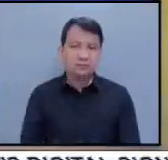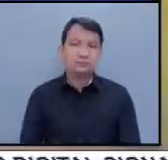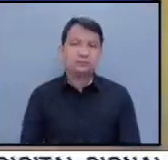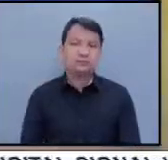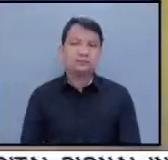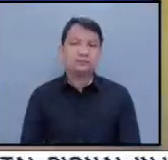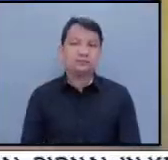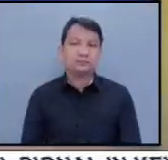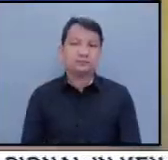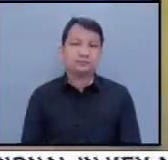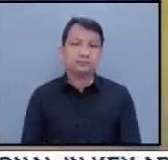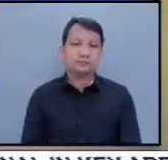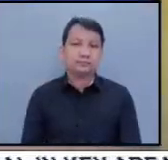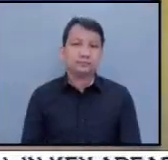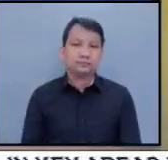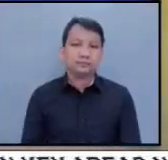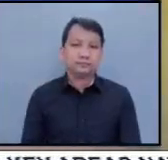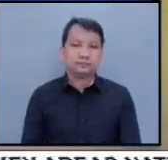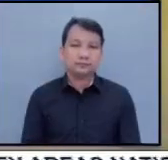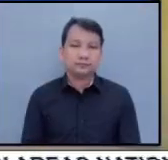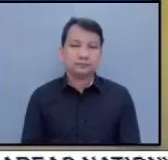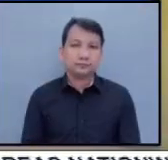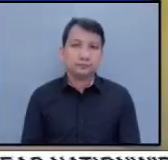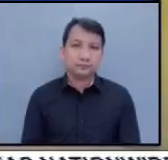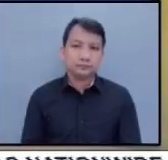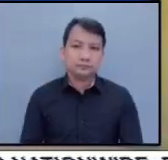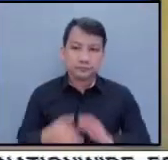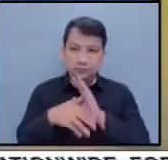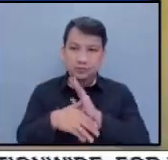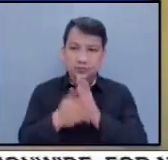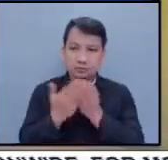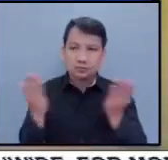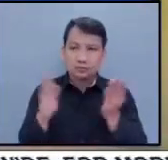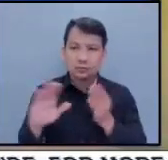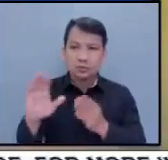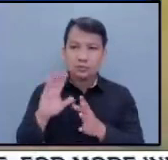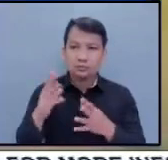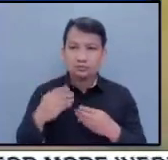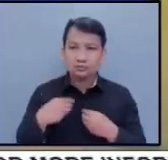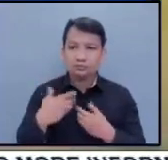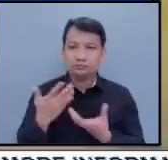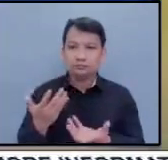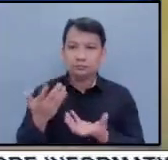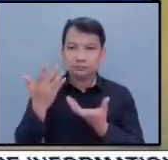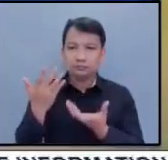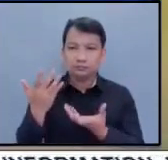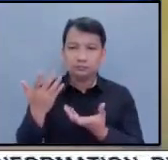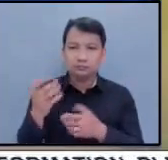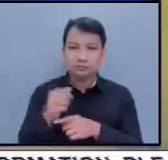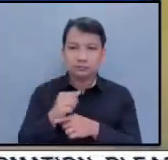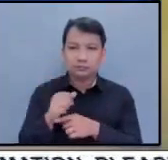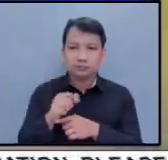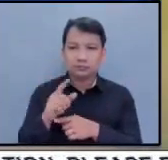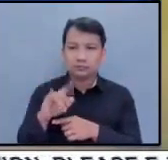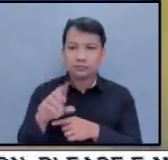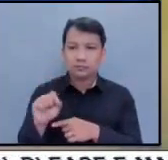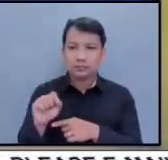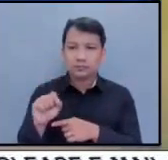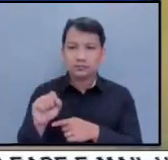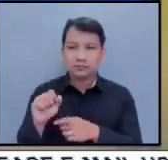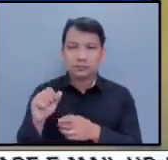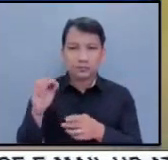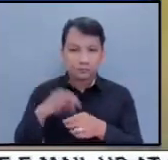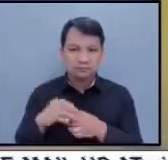Live investigate na ng COMELEC, Commission on Elections, sa mga natagpuang umano'y training ballots at iba pang election paraphernalia sa